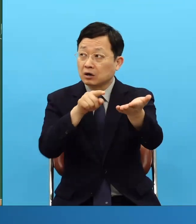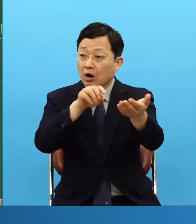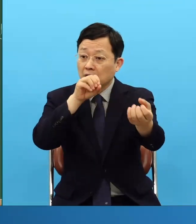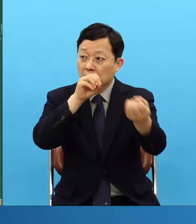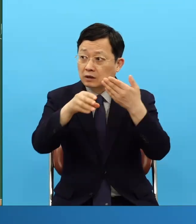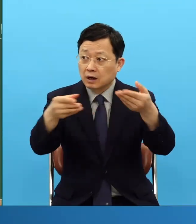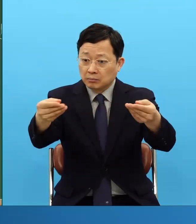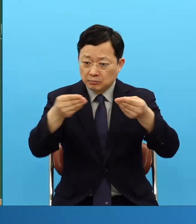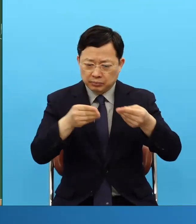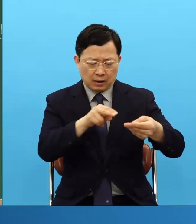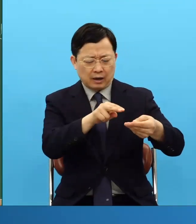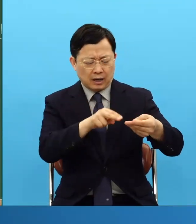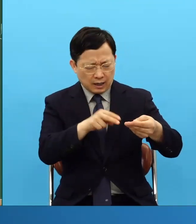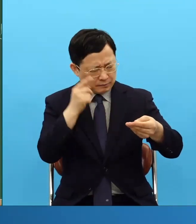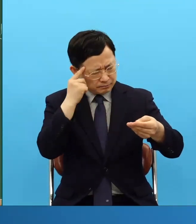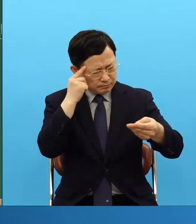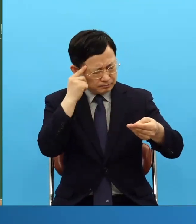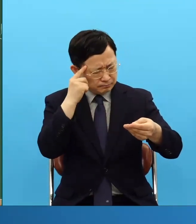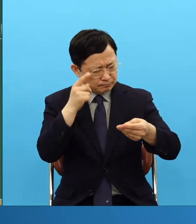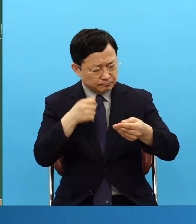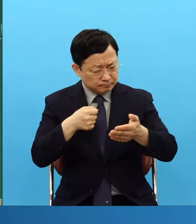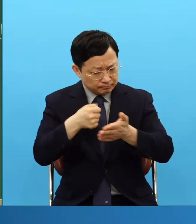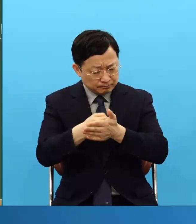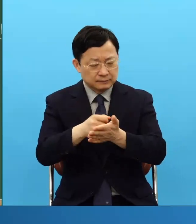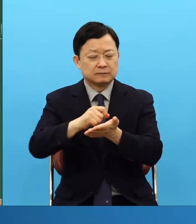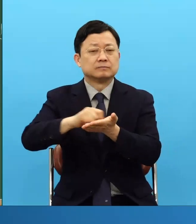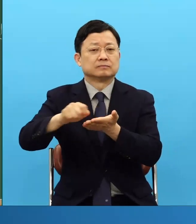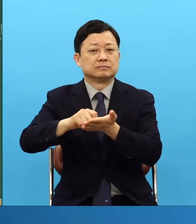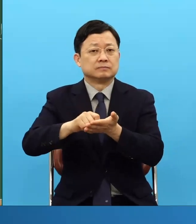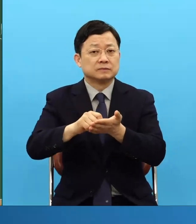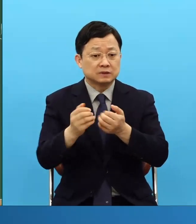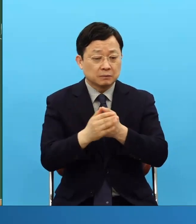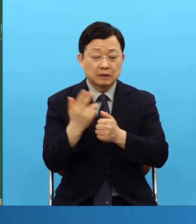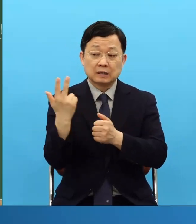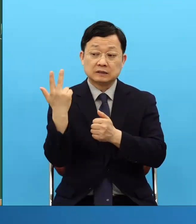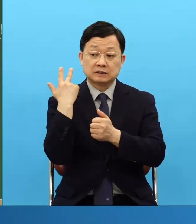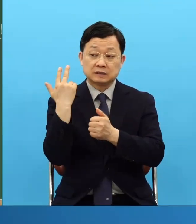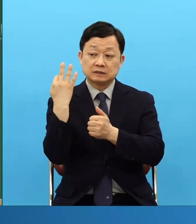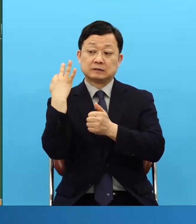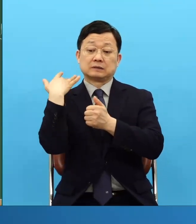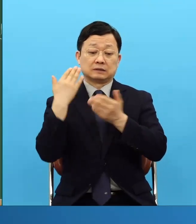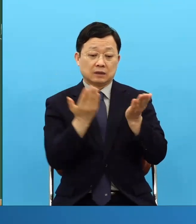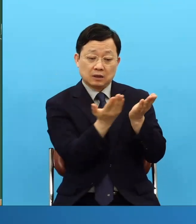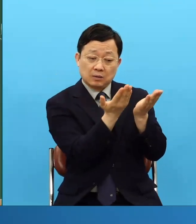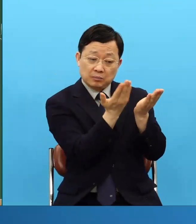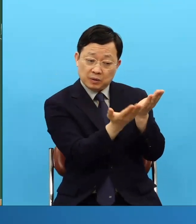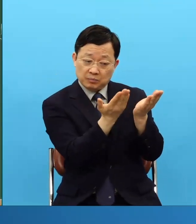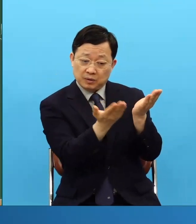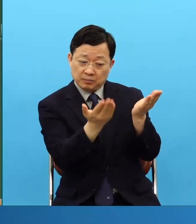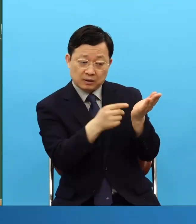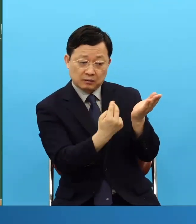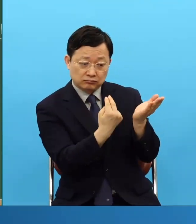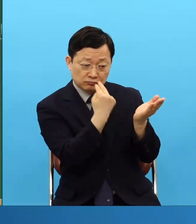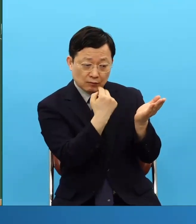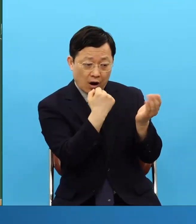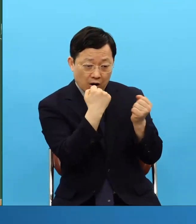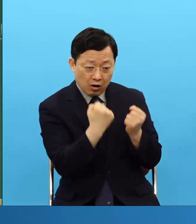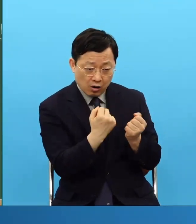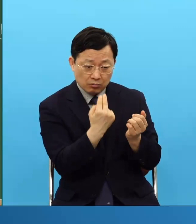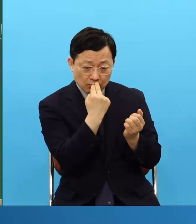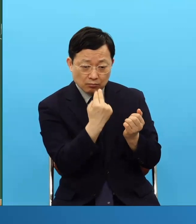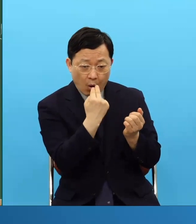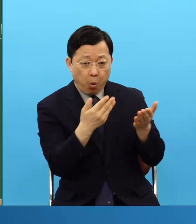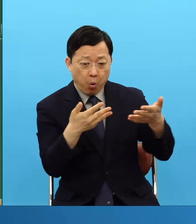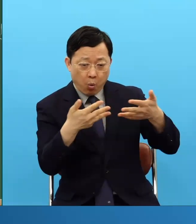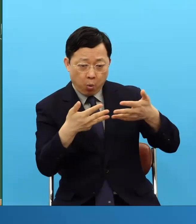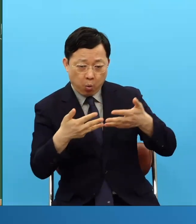That's the order. 그래 그게 이제 살아있는 응답과 메시지를 누리는 거죠. That's what it means to enjoy the living word and message.